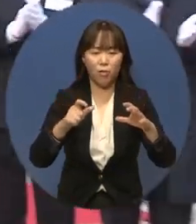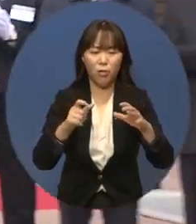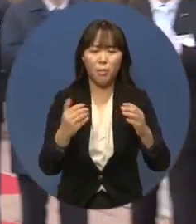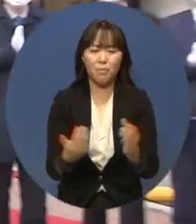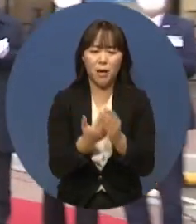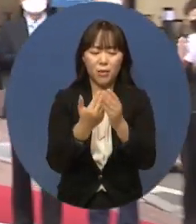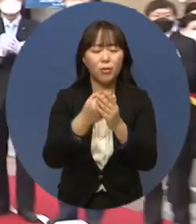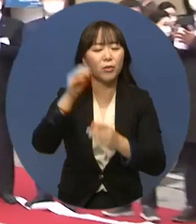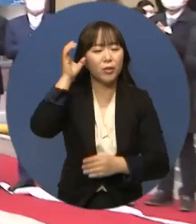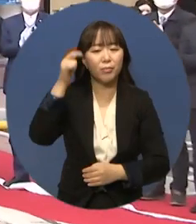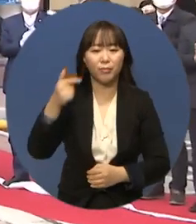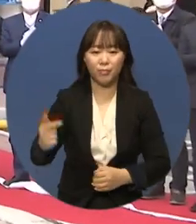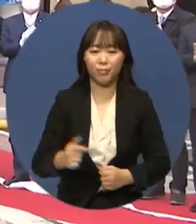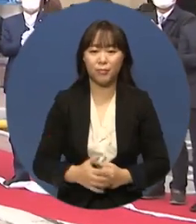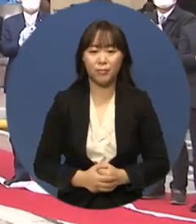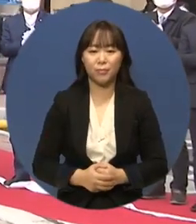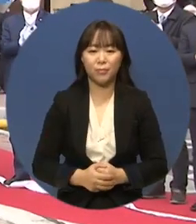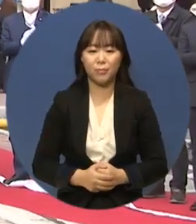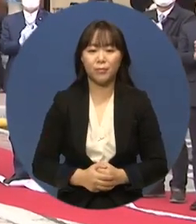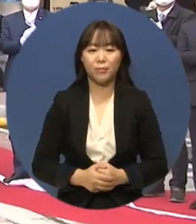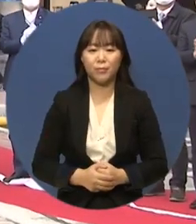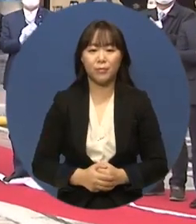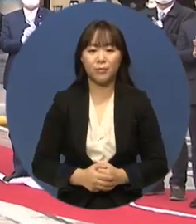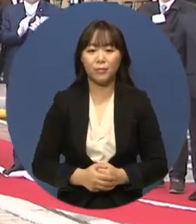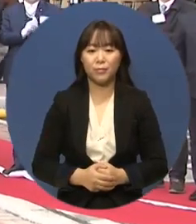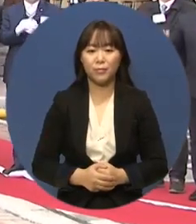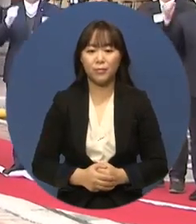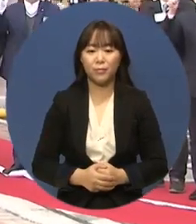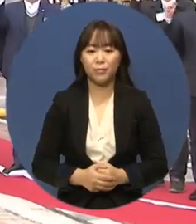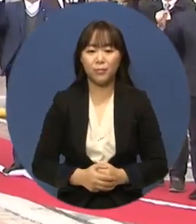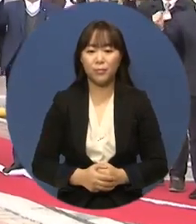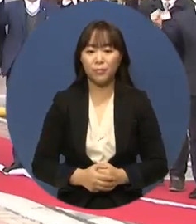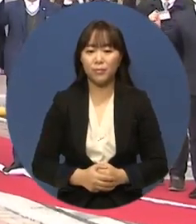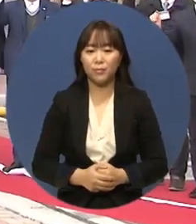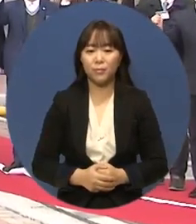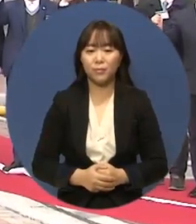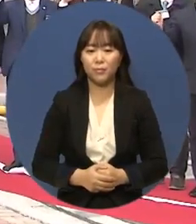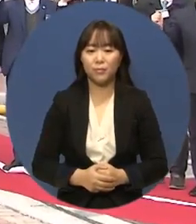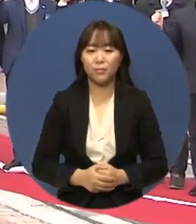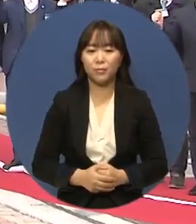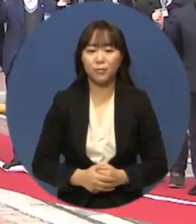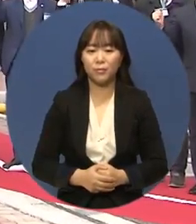것으로 기대합니다 지금까지 복지 tv 전복 방송 정하영 이었읍니다